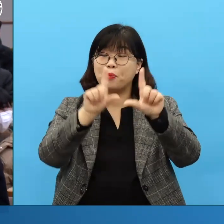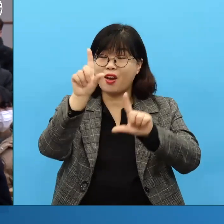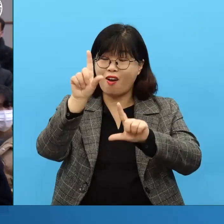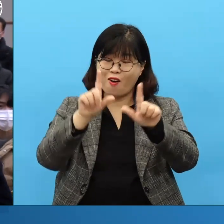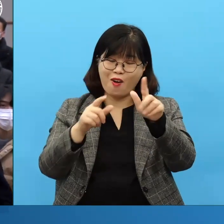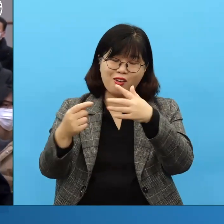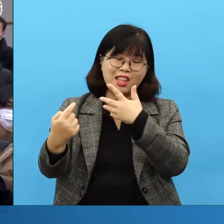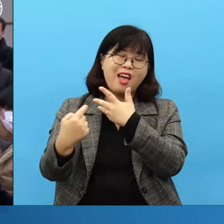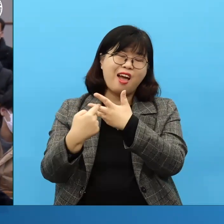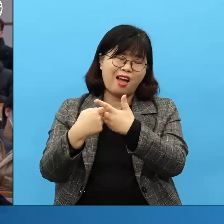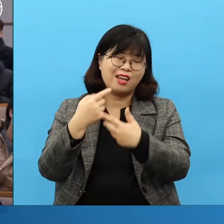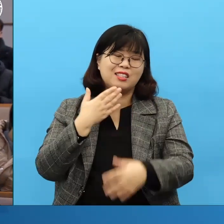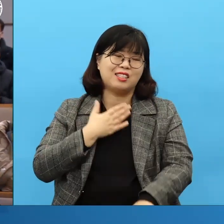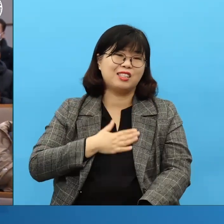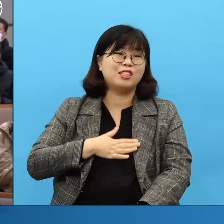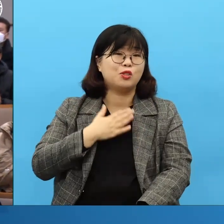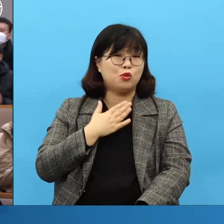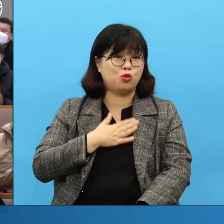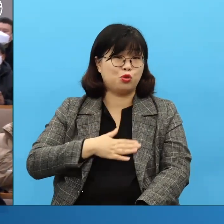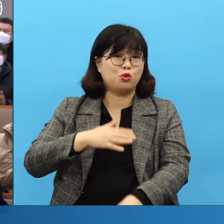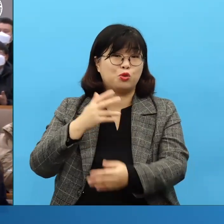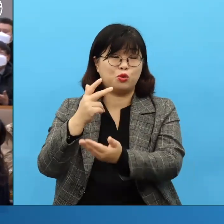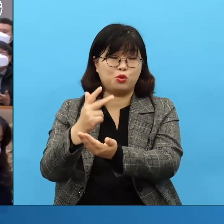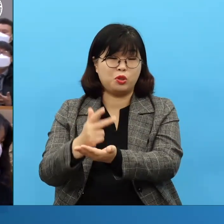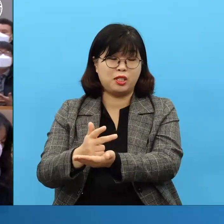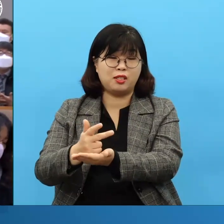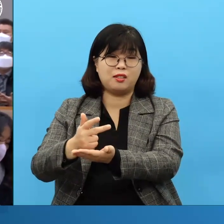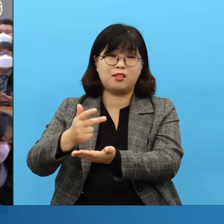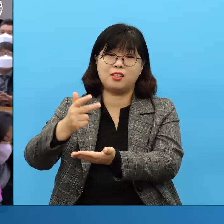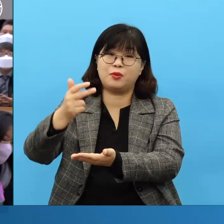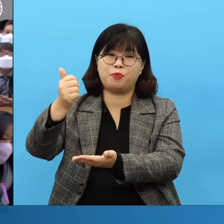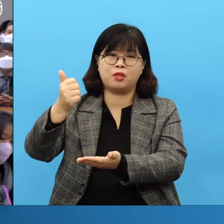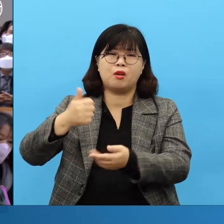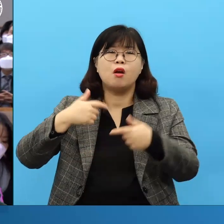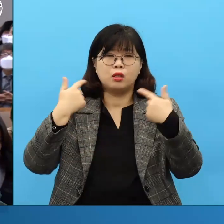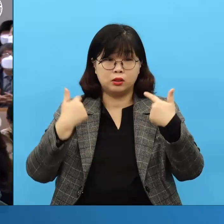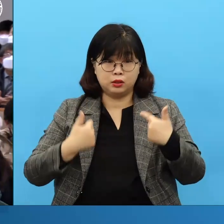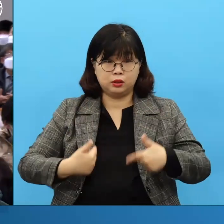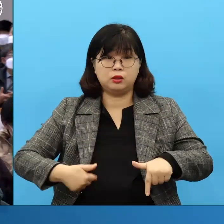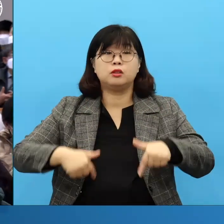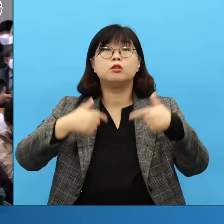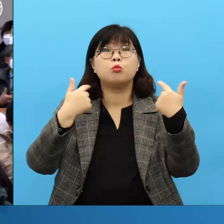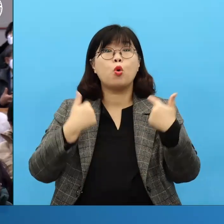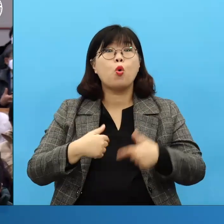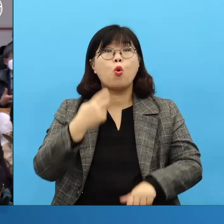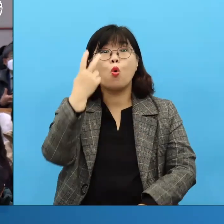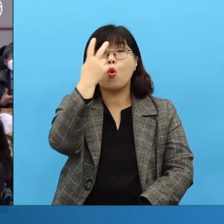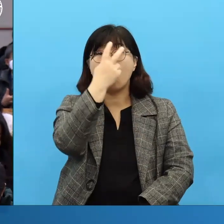영변 하시는 주님 늘